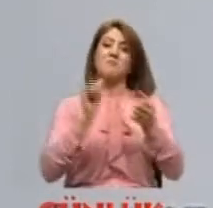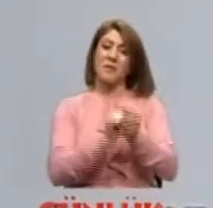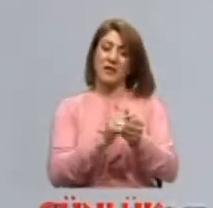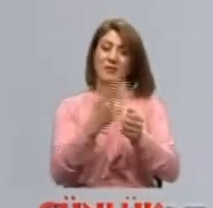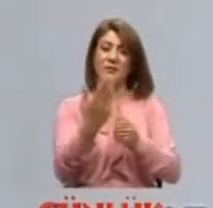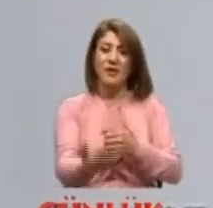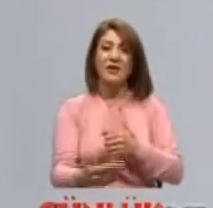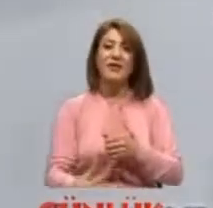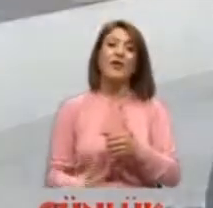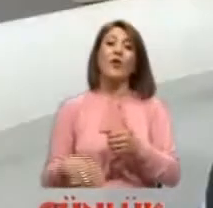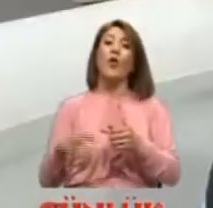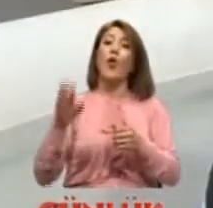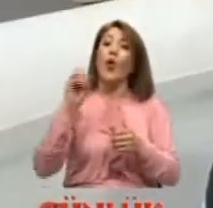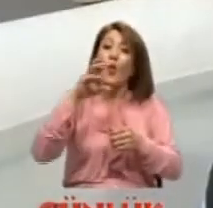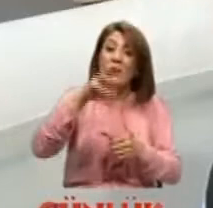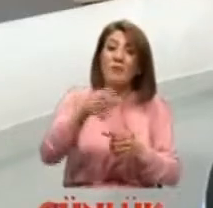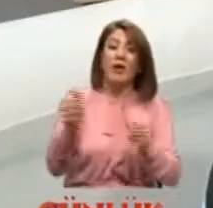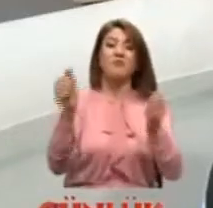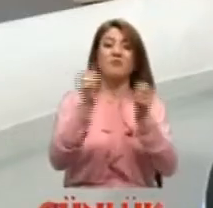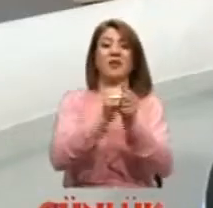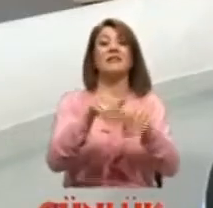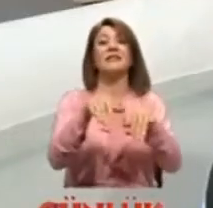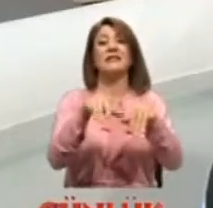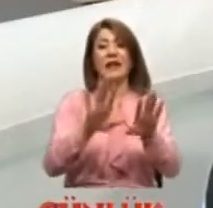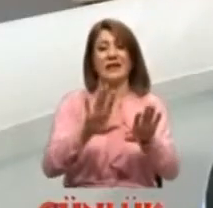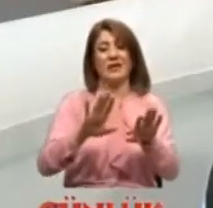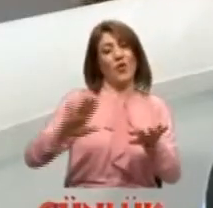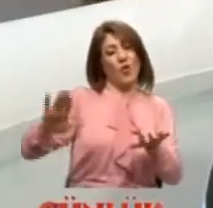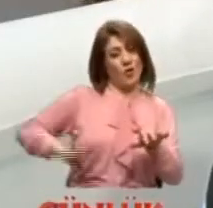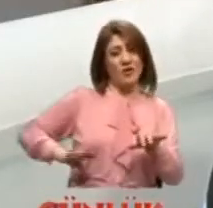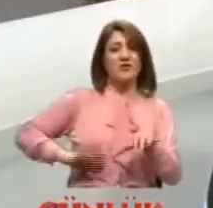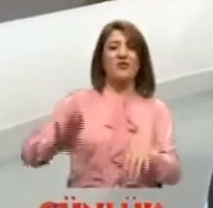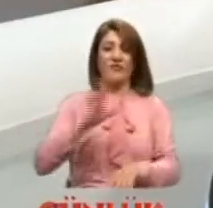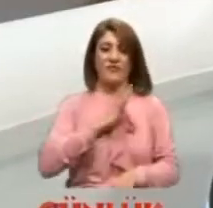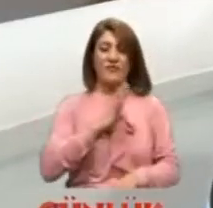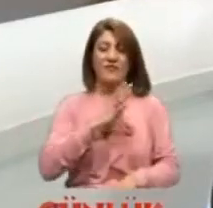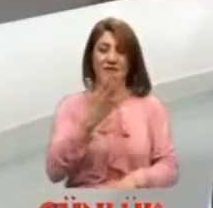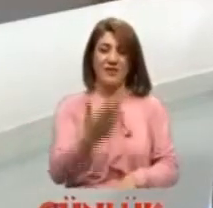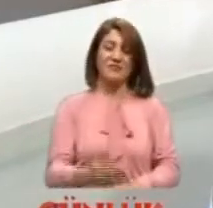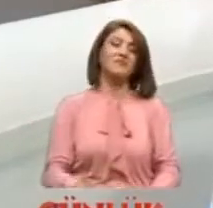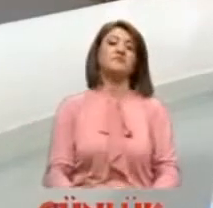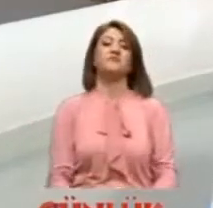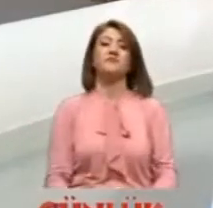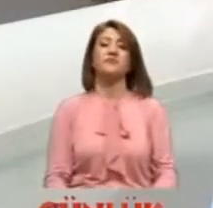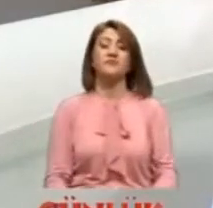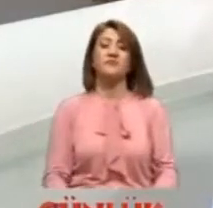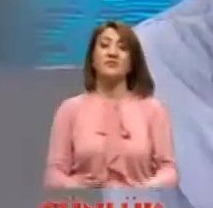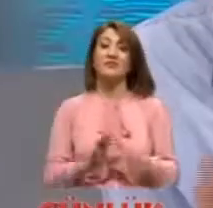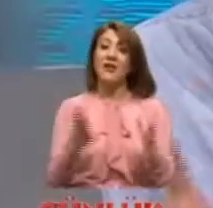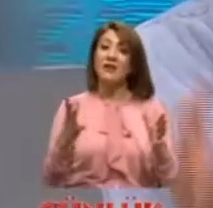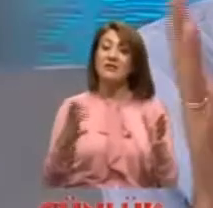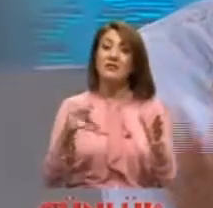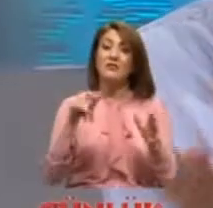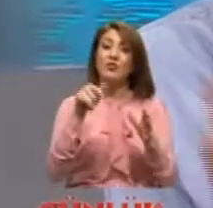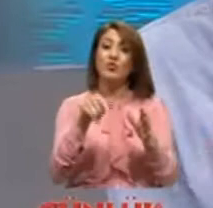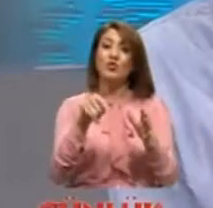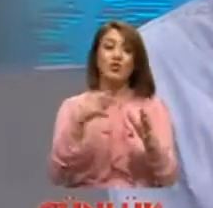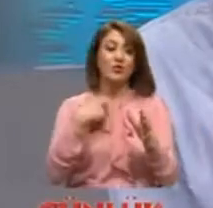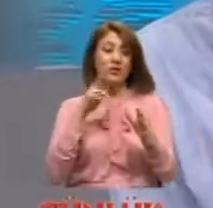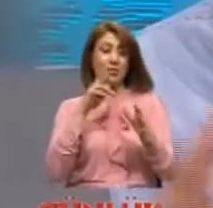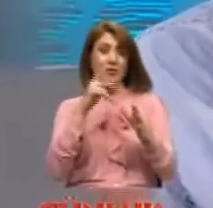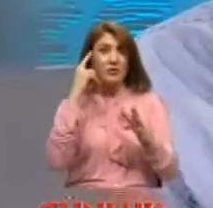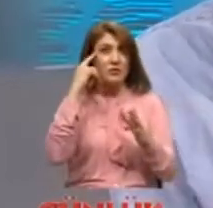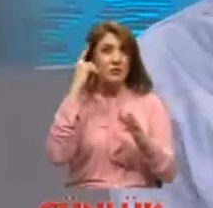öğretmen dahil değil. Çünkü öğrenciler yazdığına göre demek ki öğretmen yok işin içinde arabanın içinde. Öğretmen yok. Evet. Fakat şimdi görüntü benim